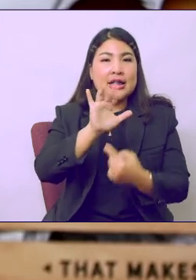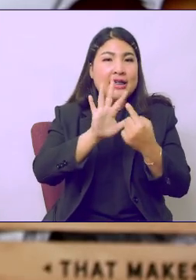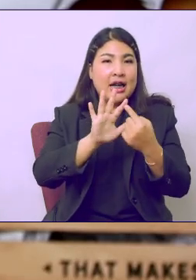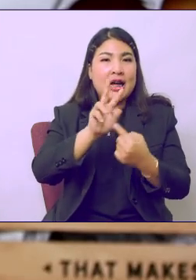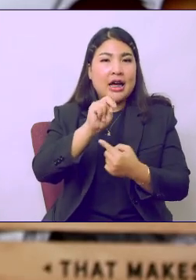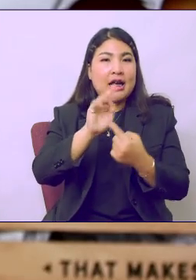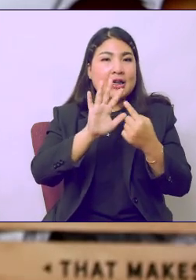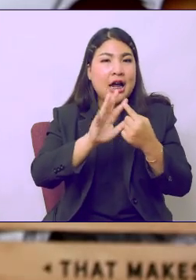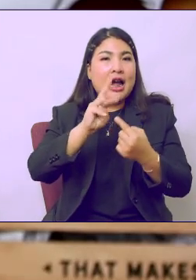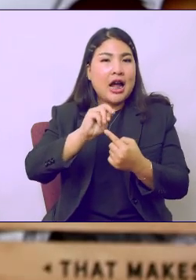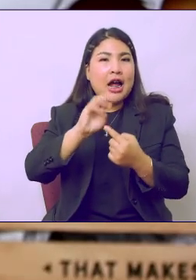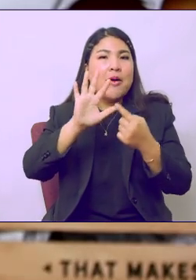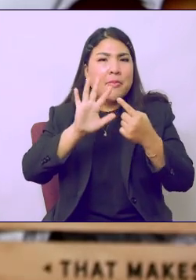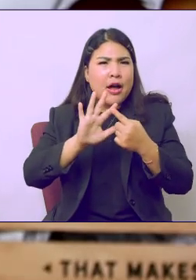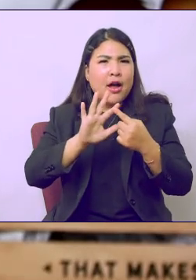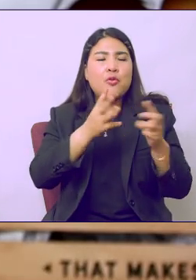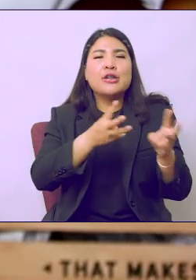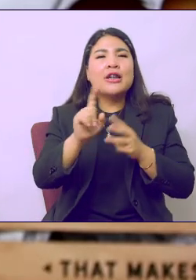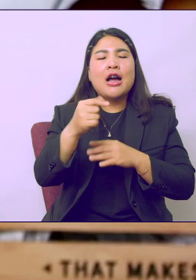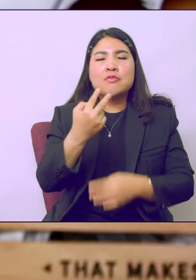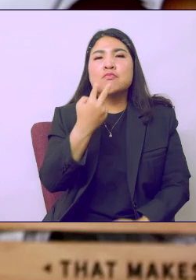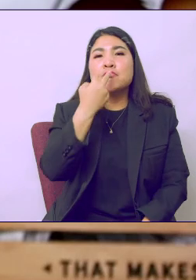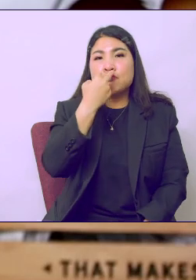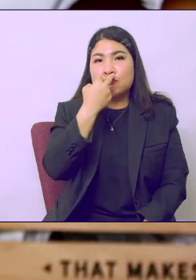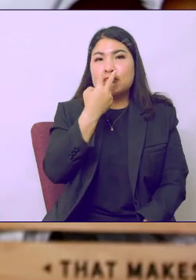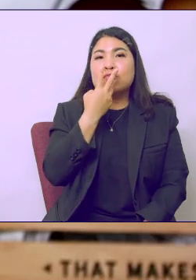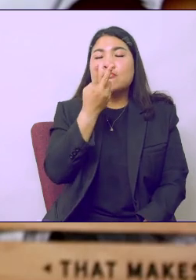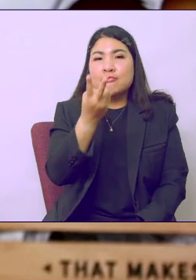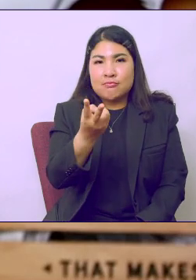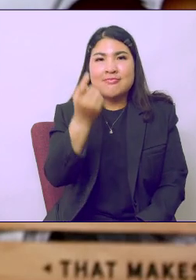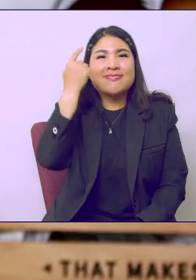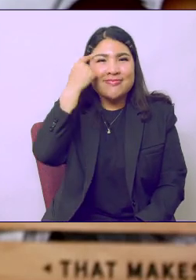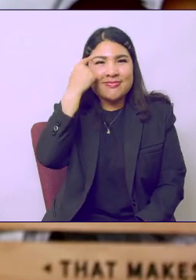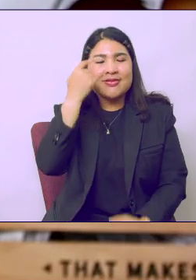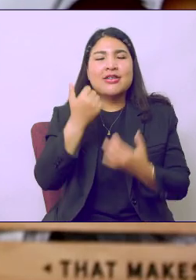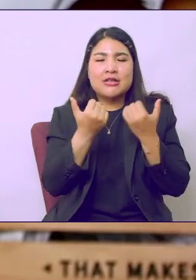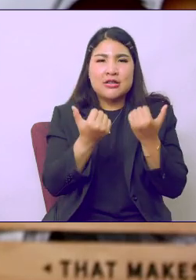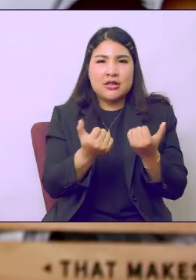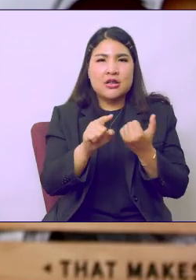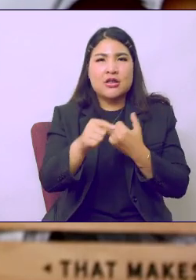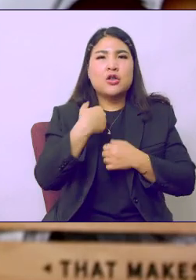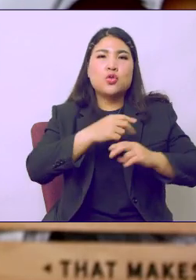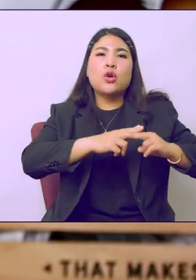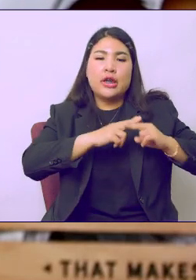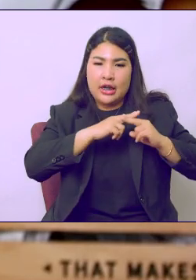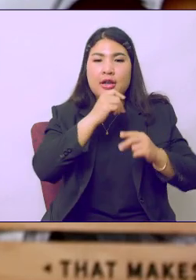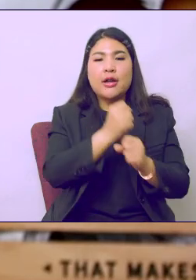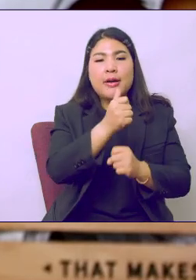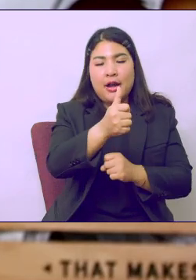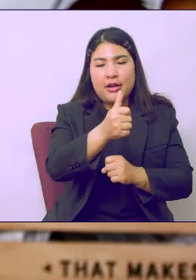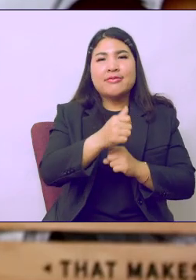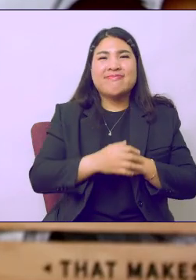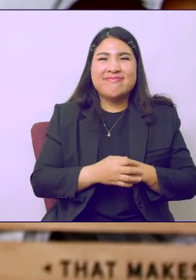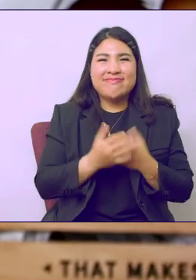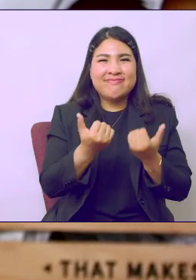อ่าหายใจเข้านะครับกักลมหายใจและหายใจออกนะครับอันเนี้ยนะครับเราสามารถนะครับทำได้ตนเองเลยนะครับทำ